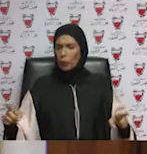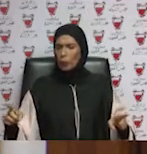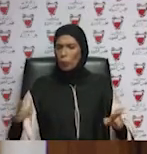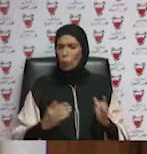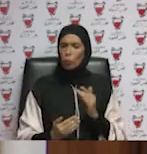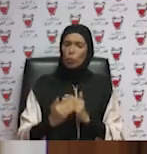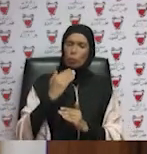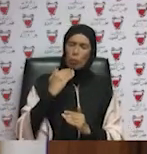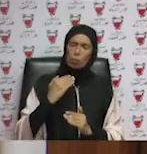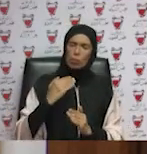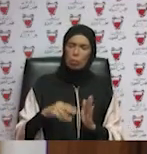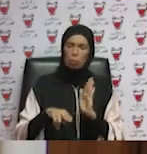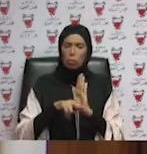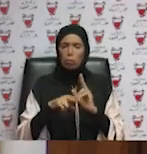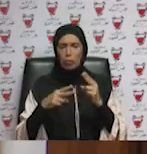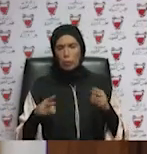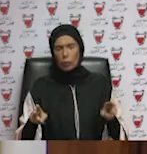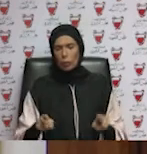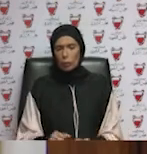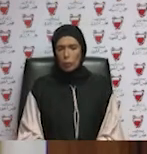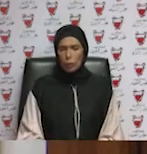الترخيص، هذه المدة ممكن أن